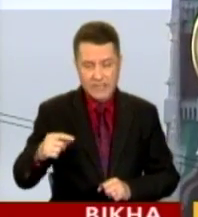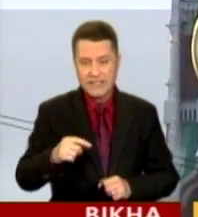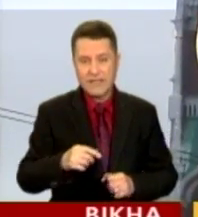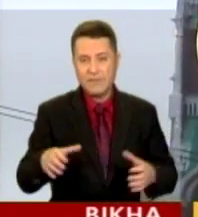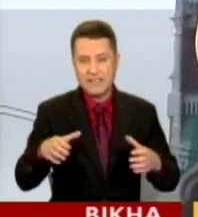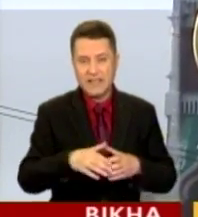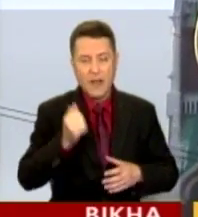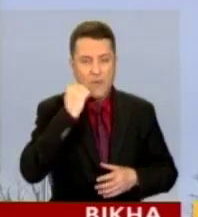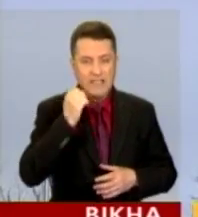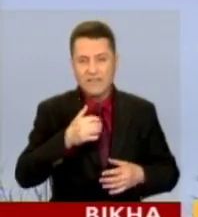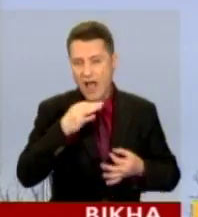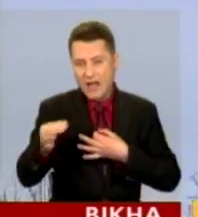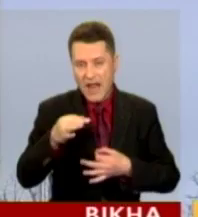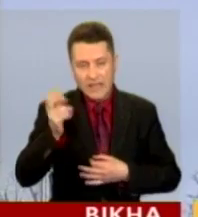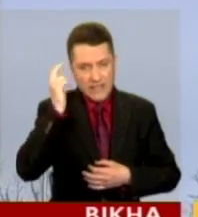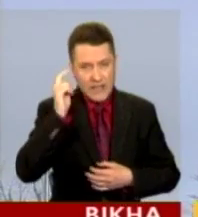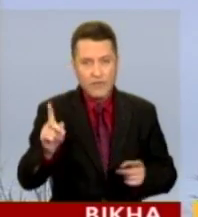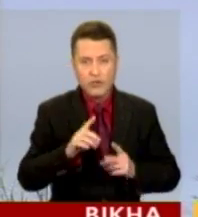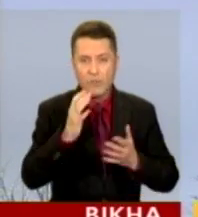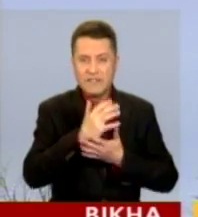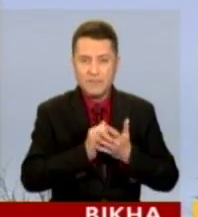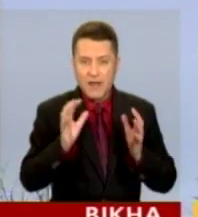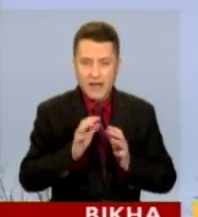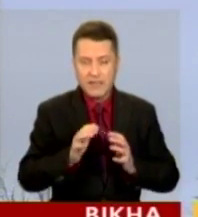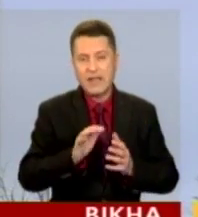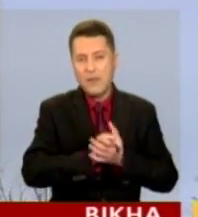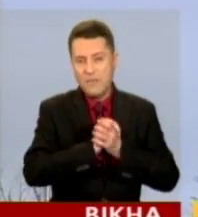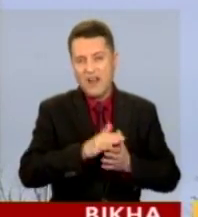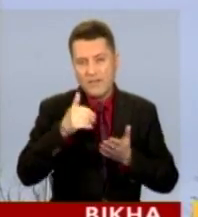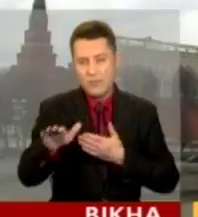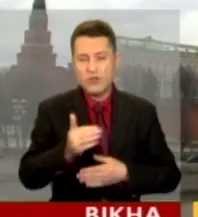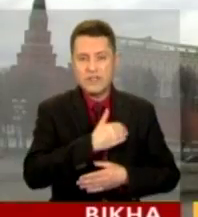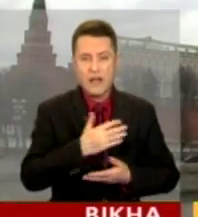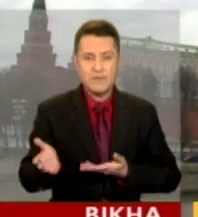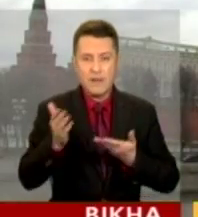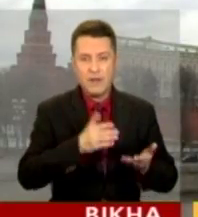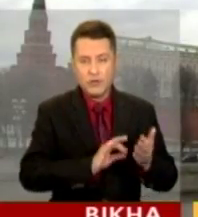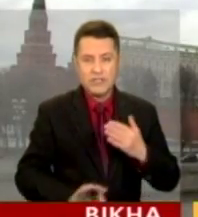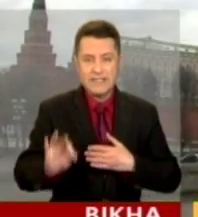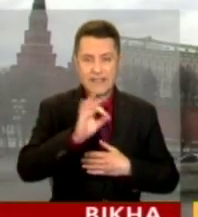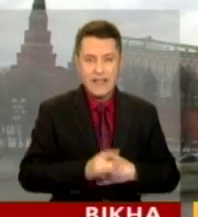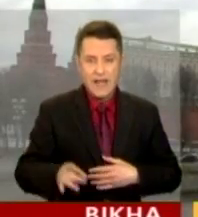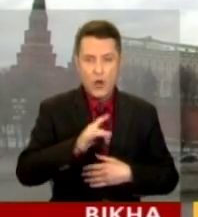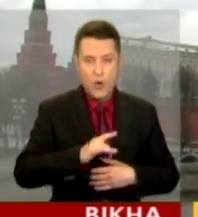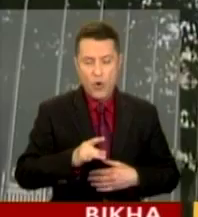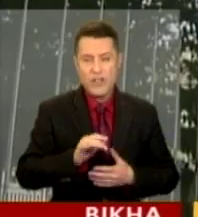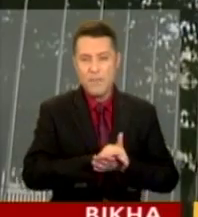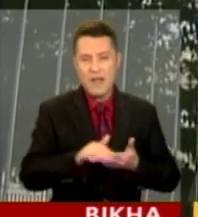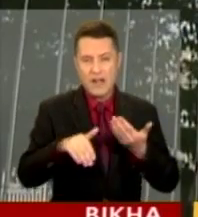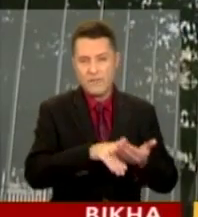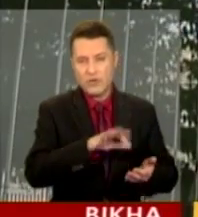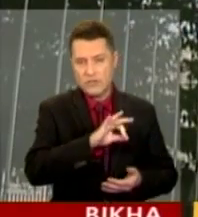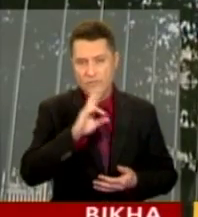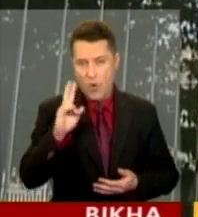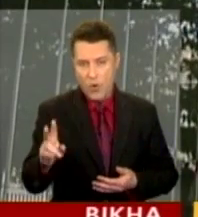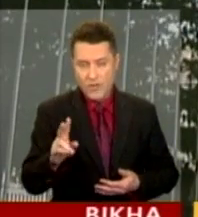Москва наполегливо радить Києву задля збереження миру відмовитися від намірів запросити в східні регіони миротворців ООН. Тим